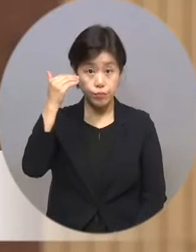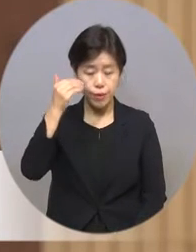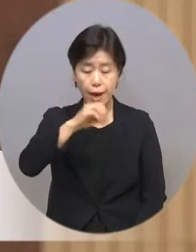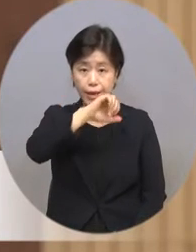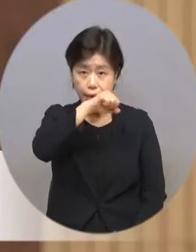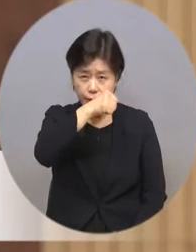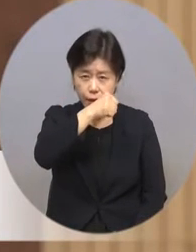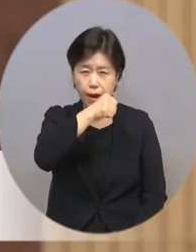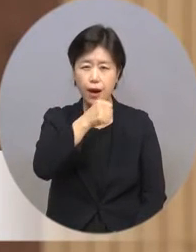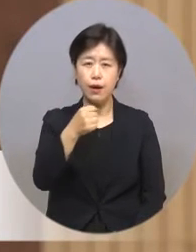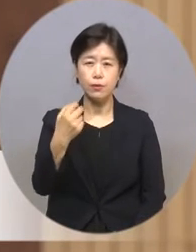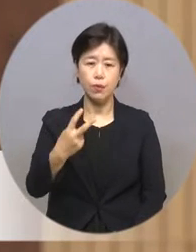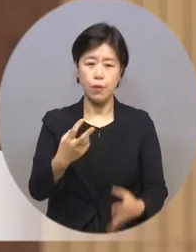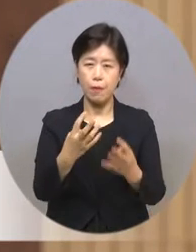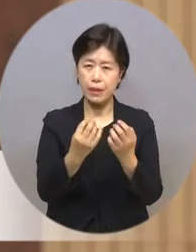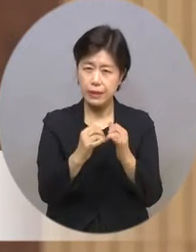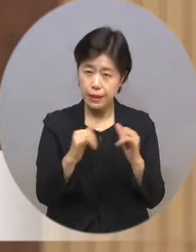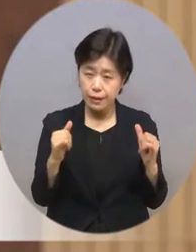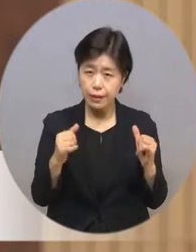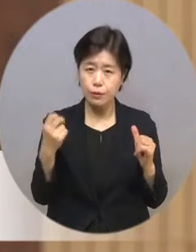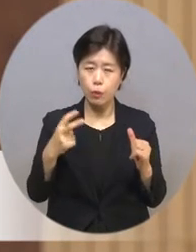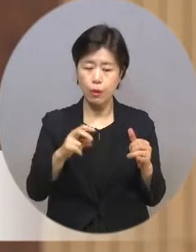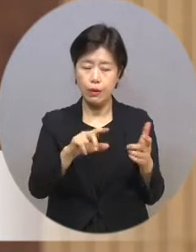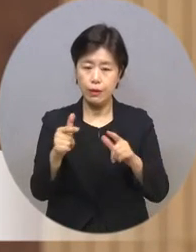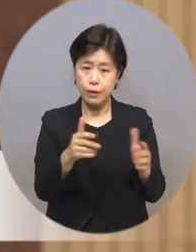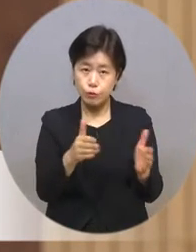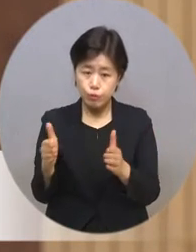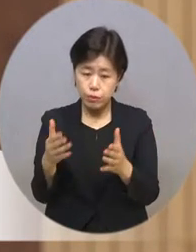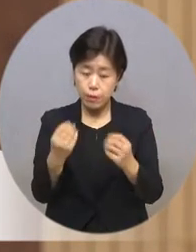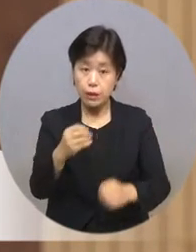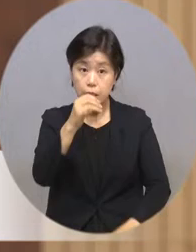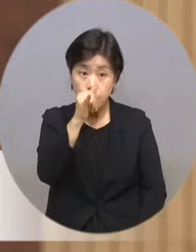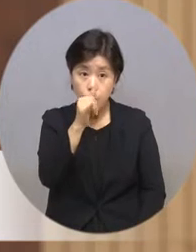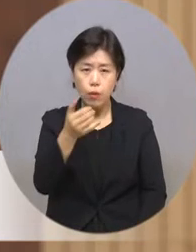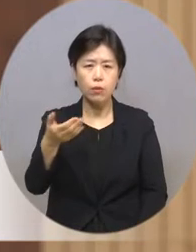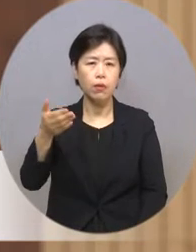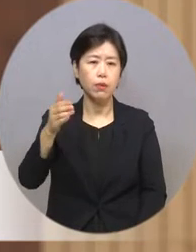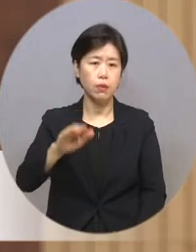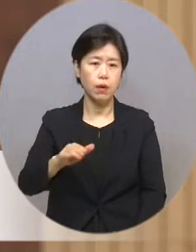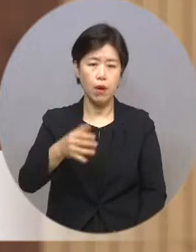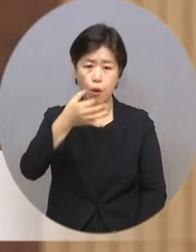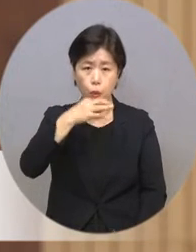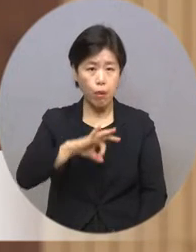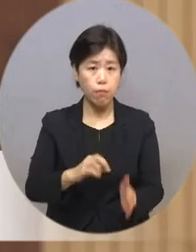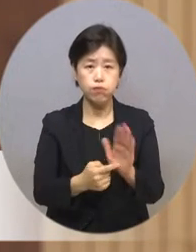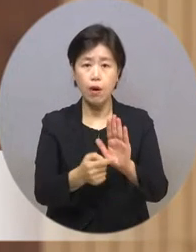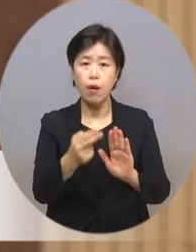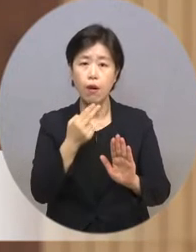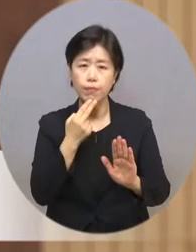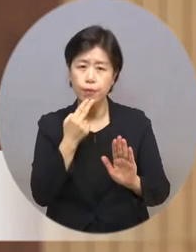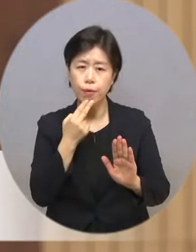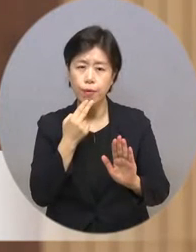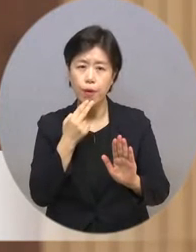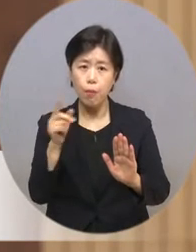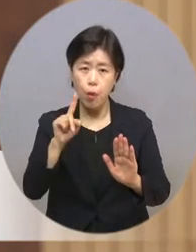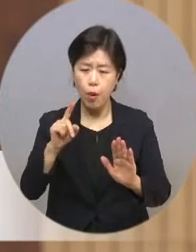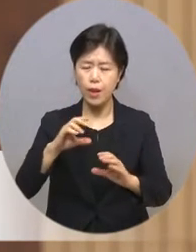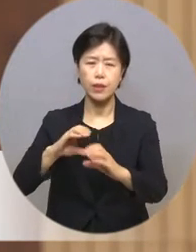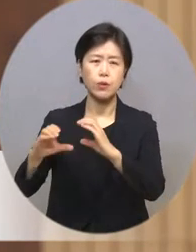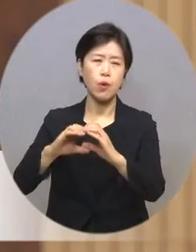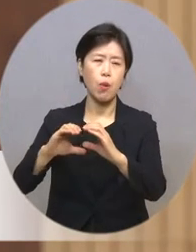예산과 많은 인력과 시설 씀에 비해서도 그 효과가 나지 않은 것도 이러한 소통의